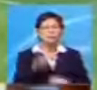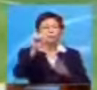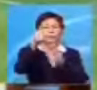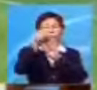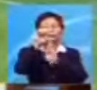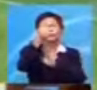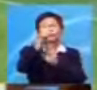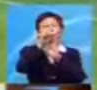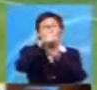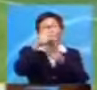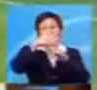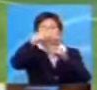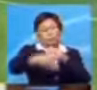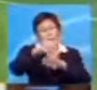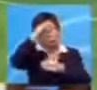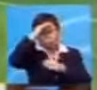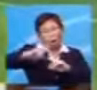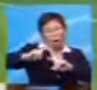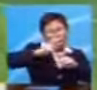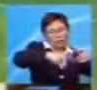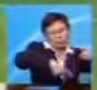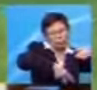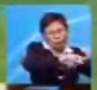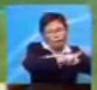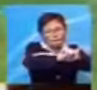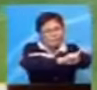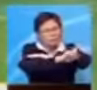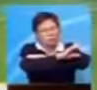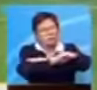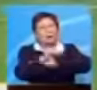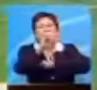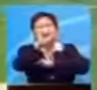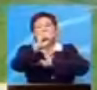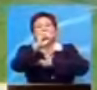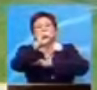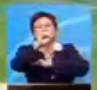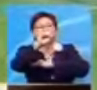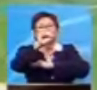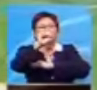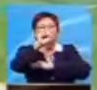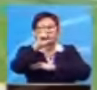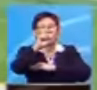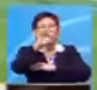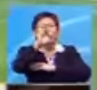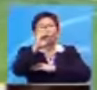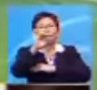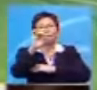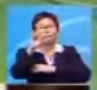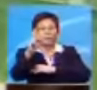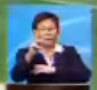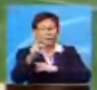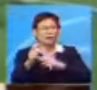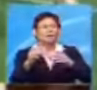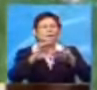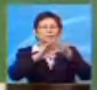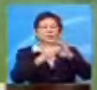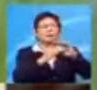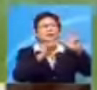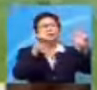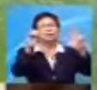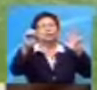10 minit Selepas itu jdt dihadiahkan sepakan penalti dan sfiq rahim tidak mensia-siakan peluang menjadikan kedudukan